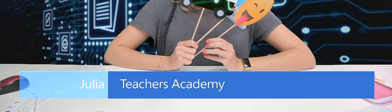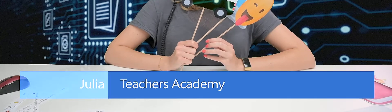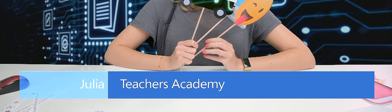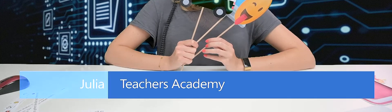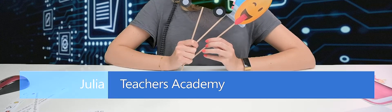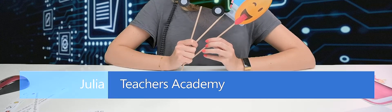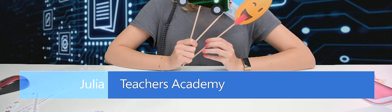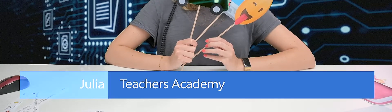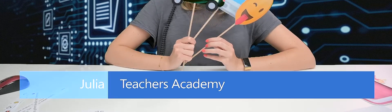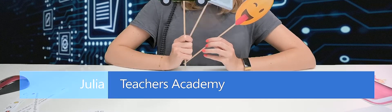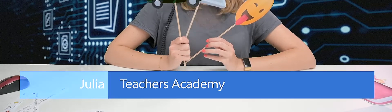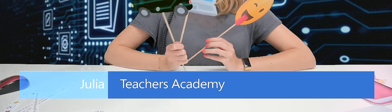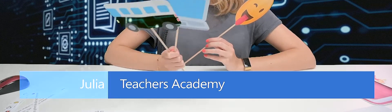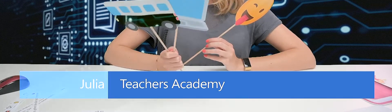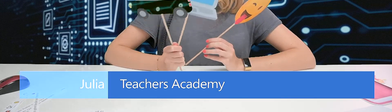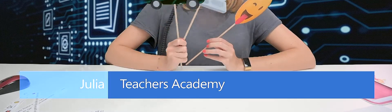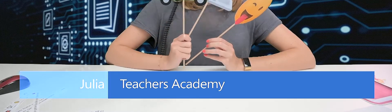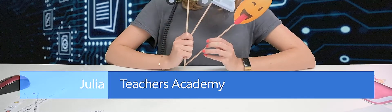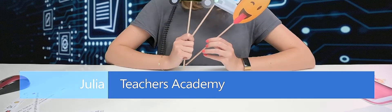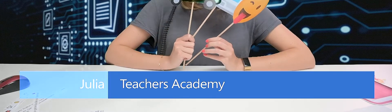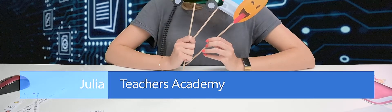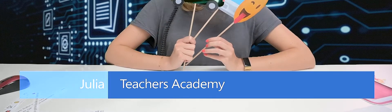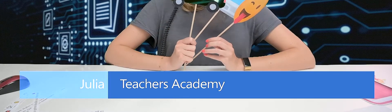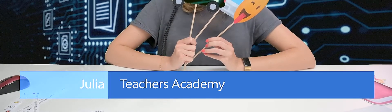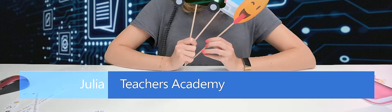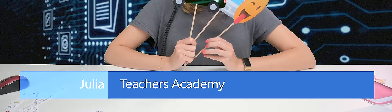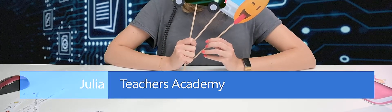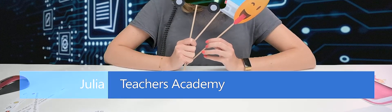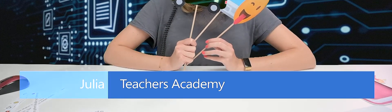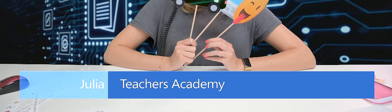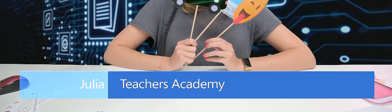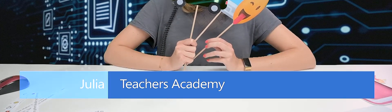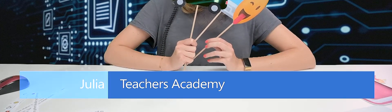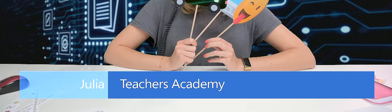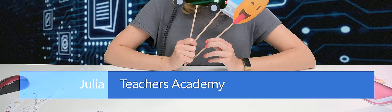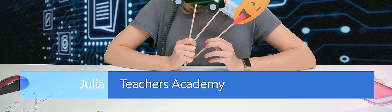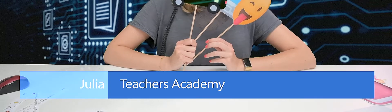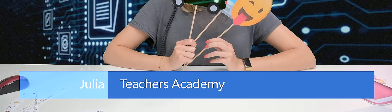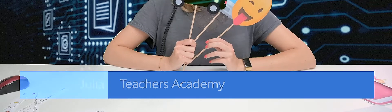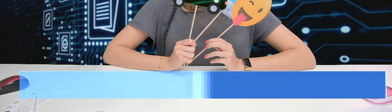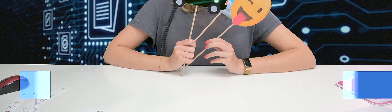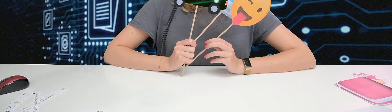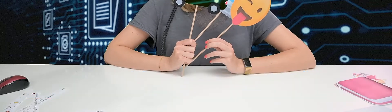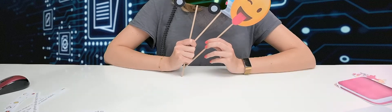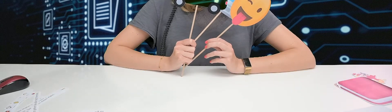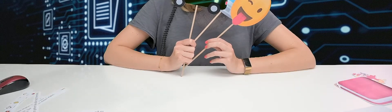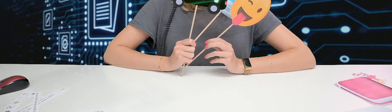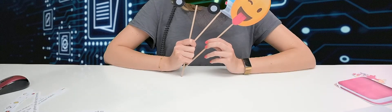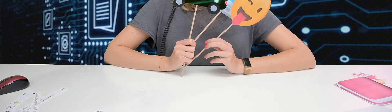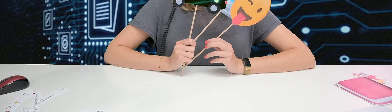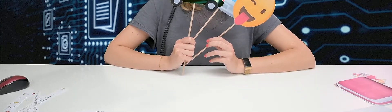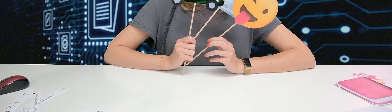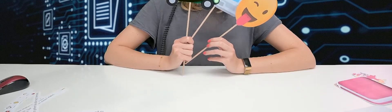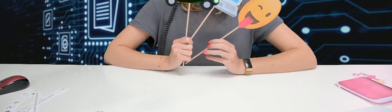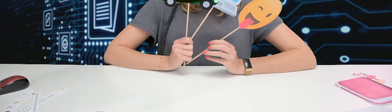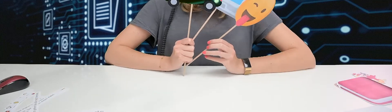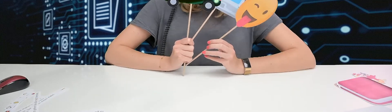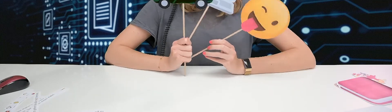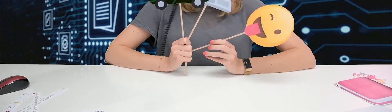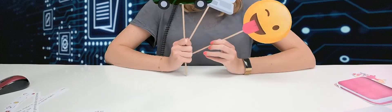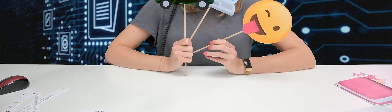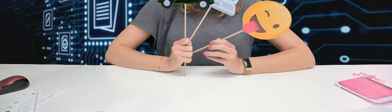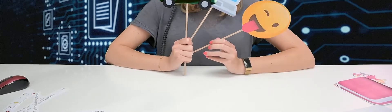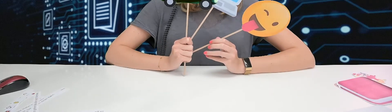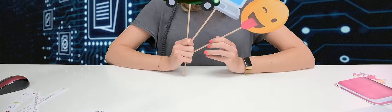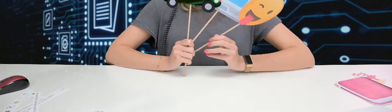vertiefen, könnte man also diese Bremer Stadtmusikanten in einem Legefilm, in einem Stop-Motion-Film darstellen. Da hat man die Emojis,